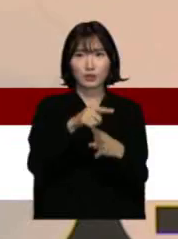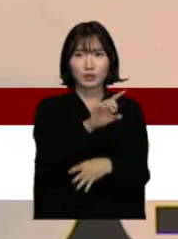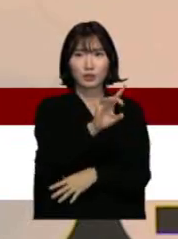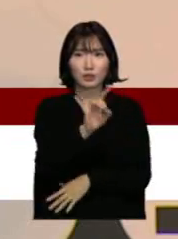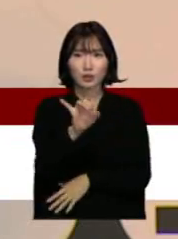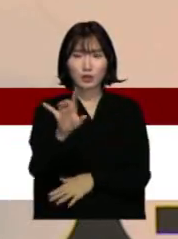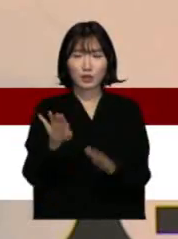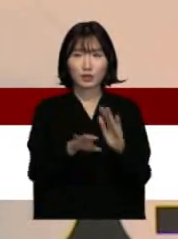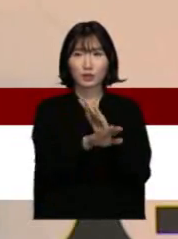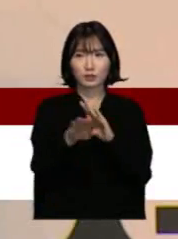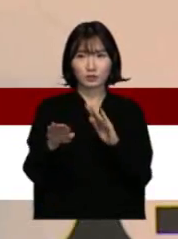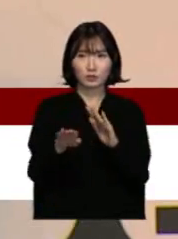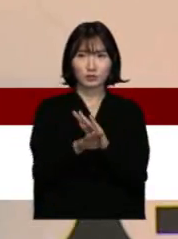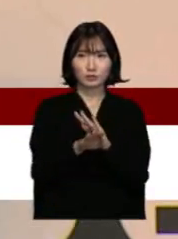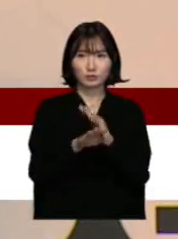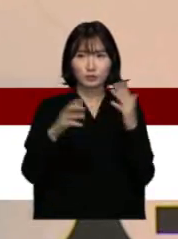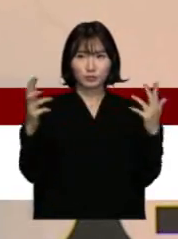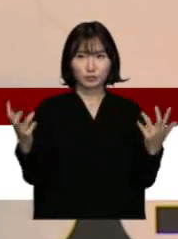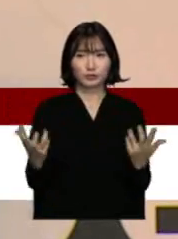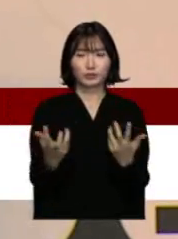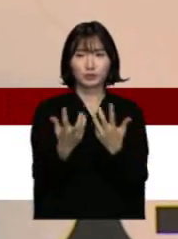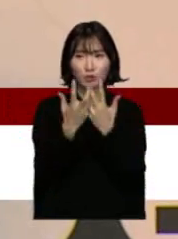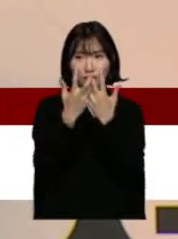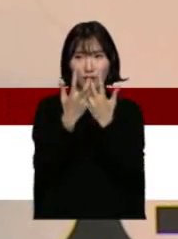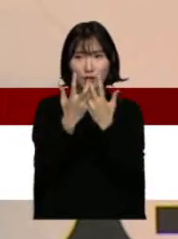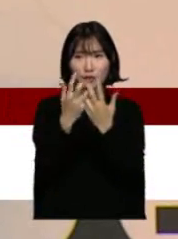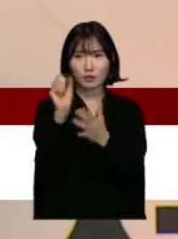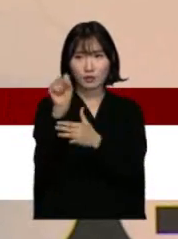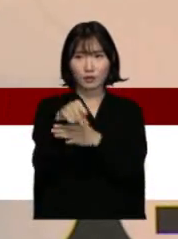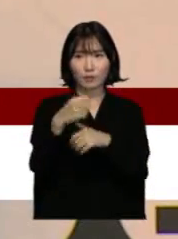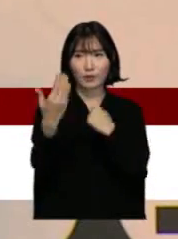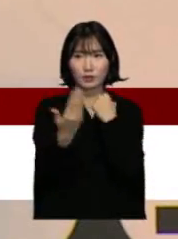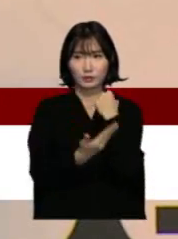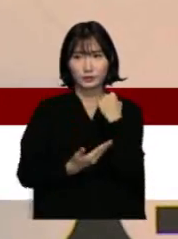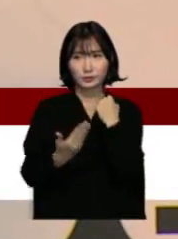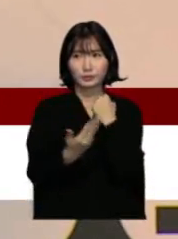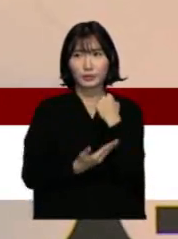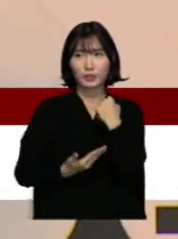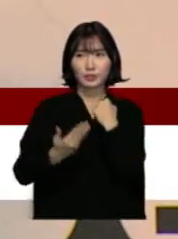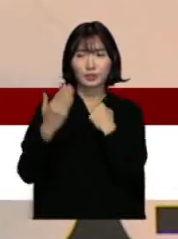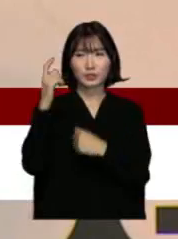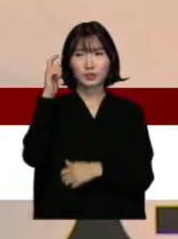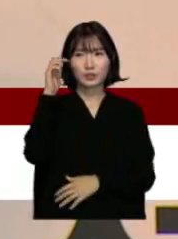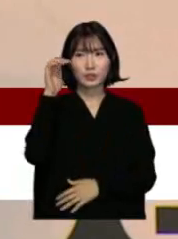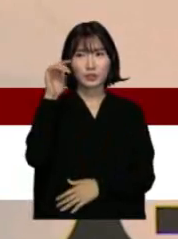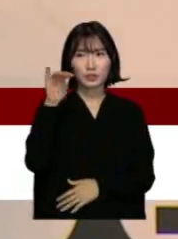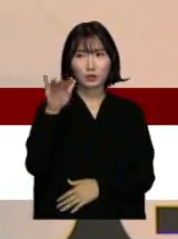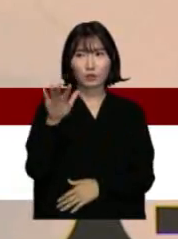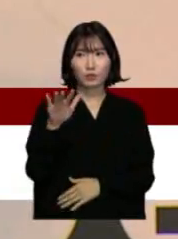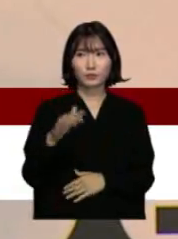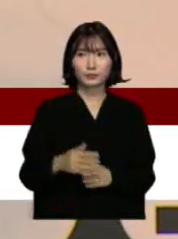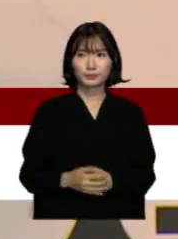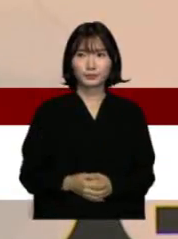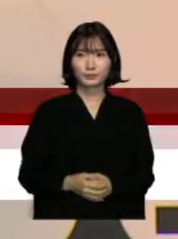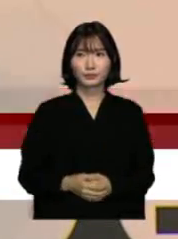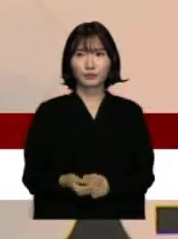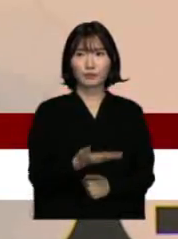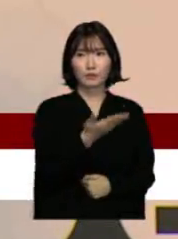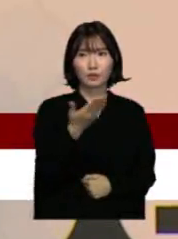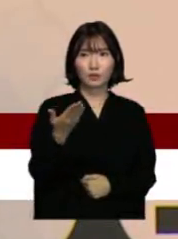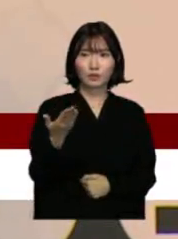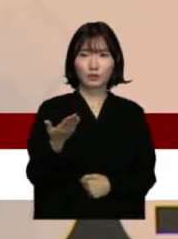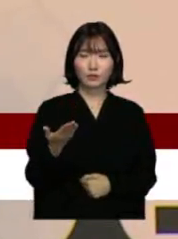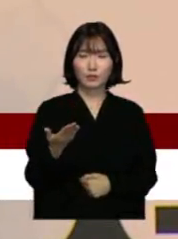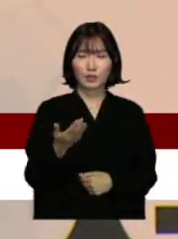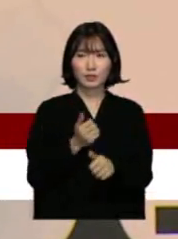각 가정에서 많은 풍성한 수확을 같이 기리고 여러분들의